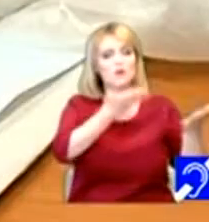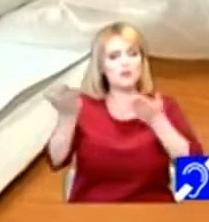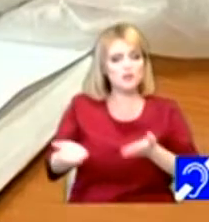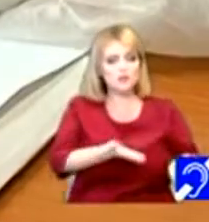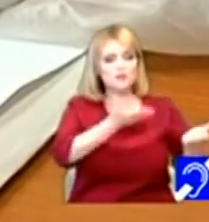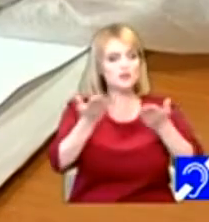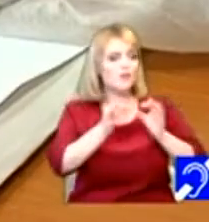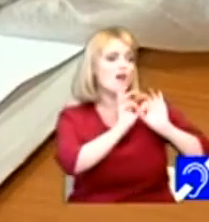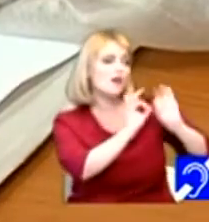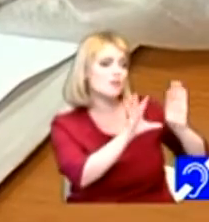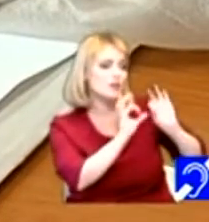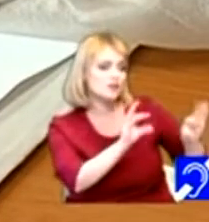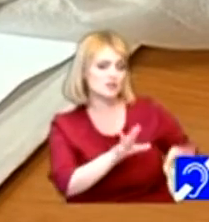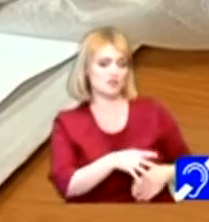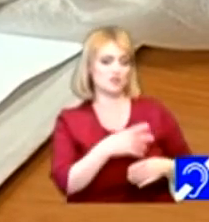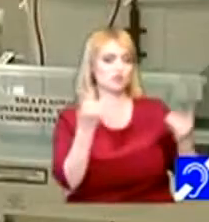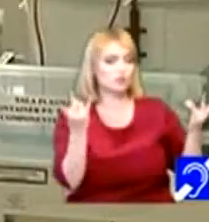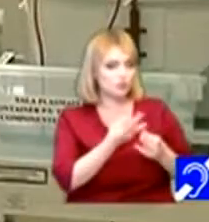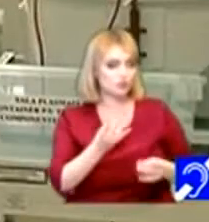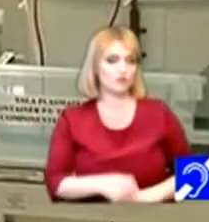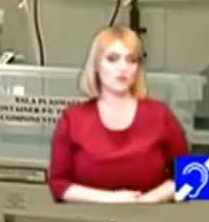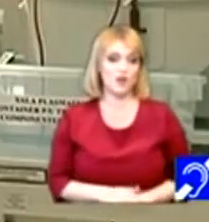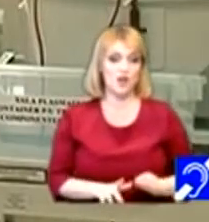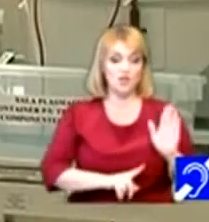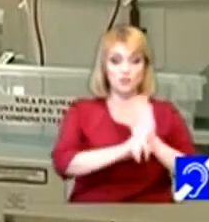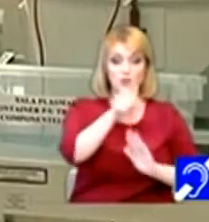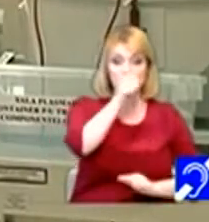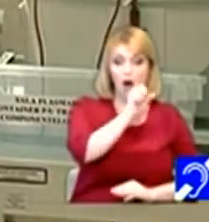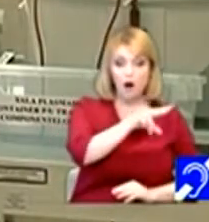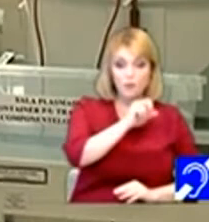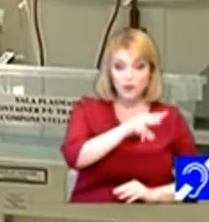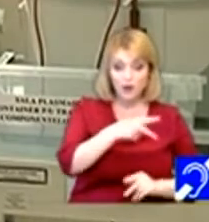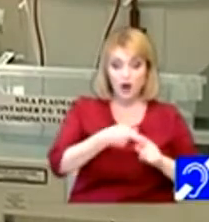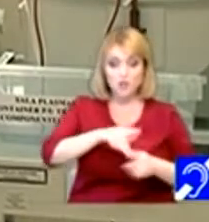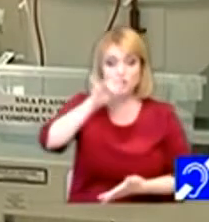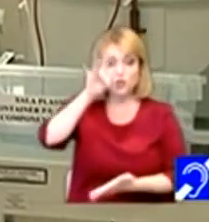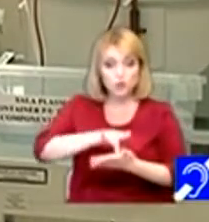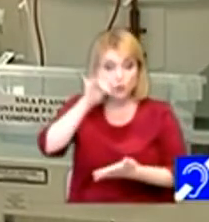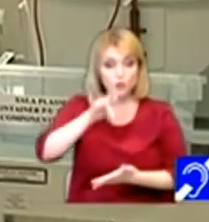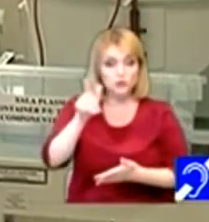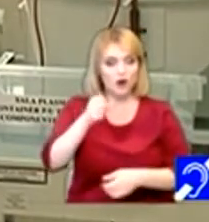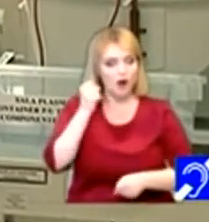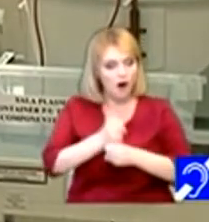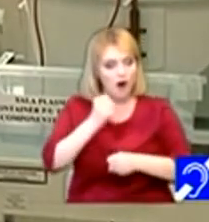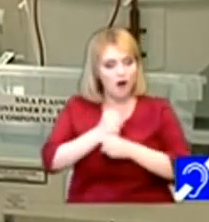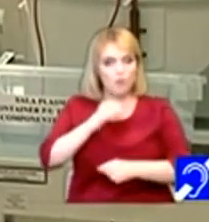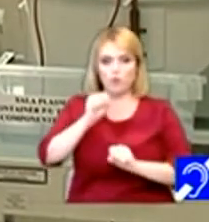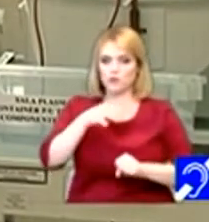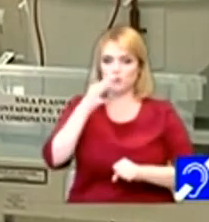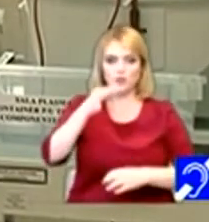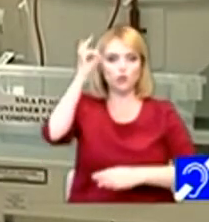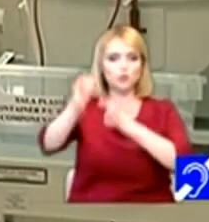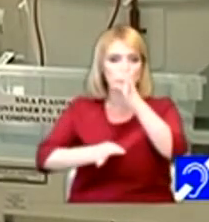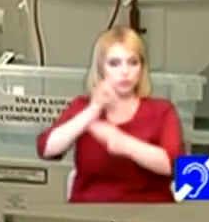le explicăm care este procedura. Din luna aprilie, Centrul de Transfuzii lucrează la capacitate maximă.